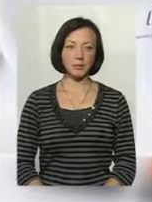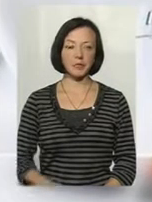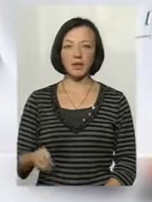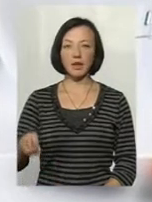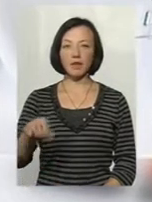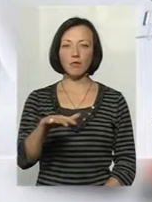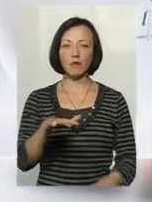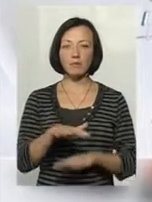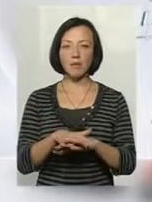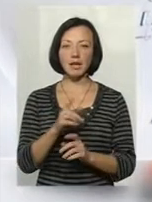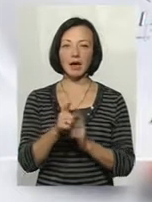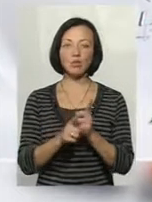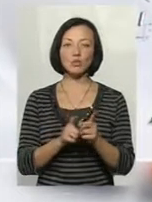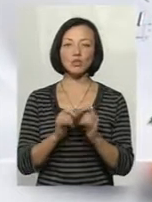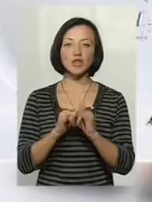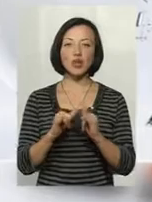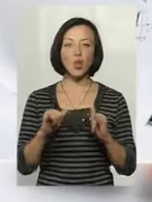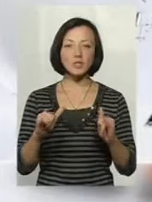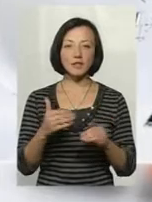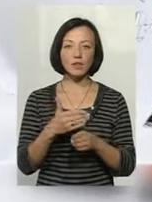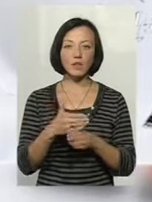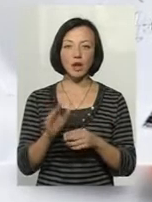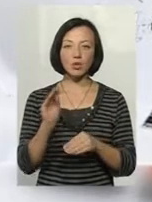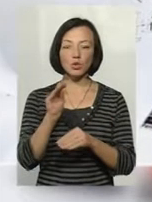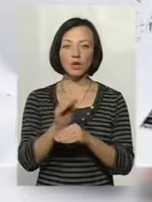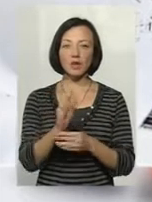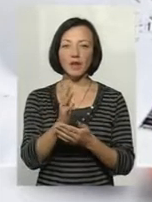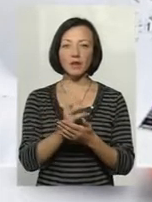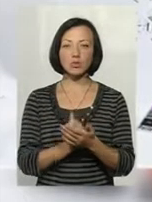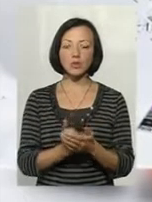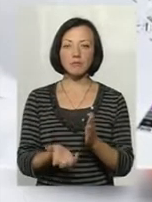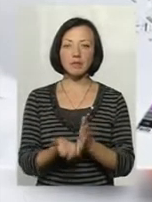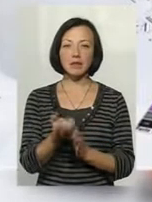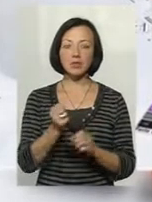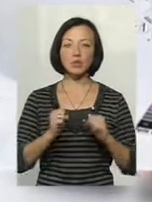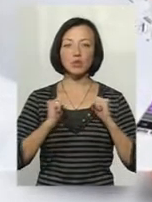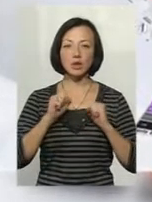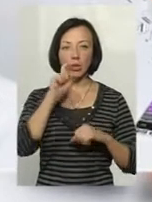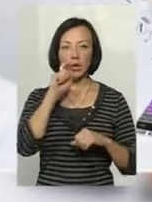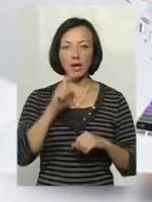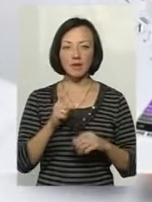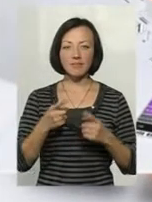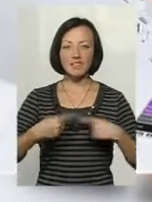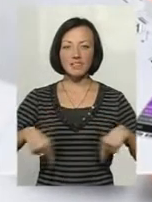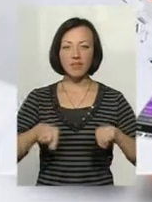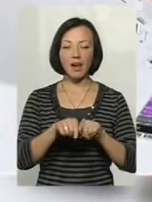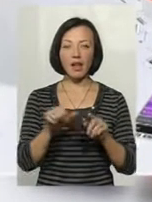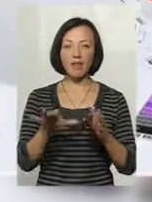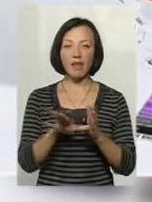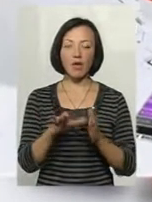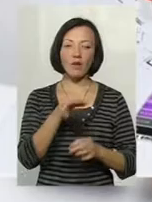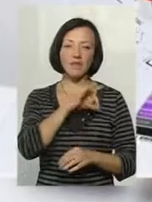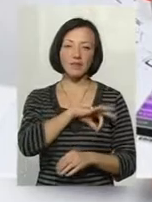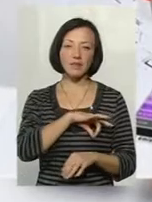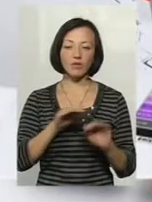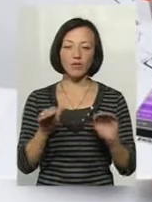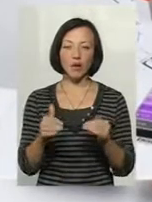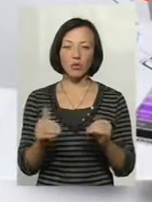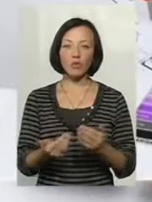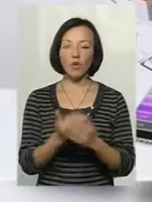Європейський банк реконструкції та розвитку виділяє додаткові ресурси для підтримки зусиль України в сфері енергоефективності в рамках